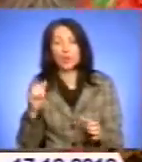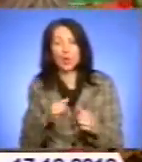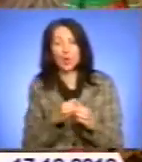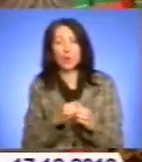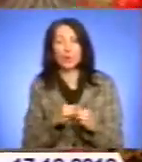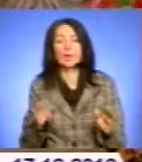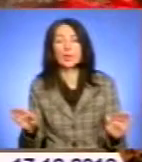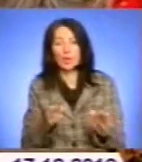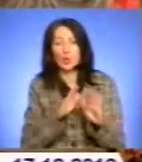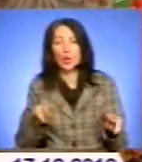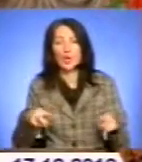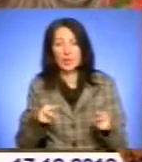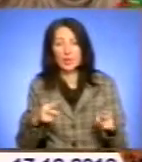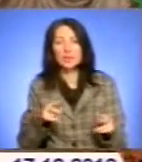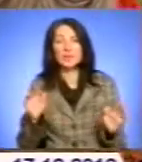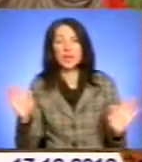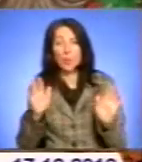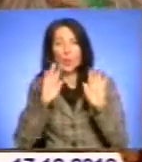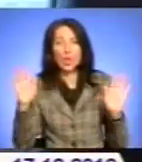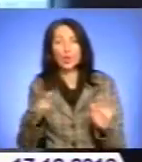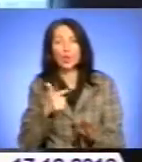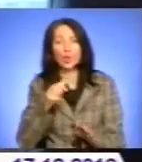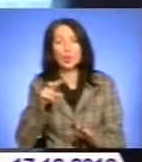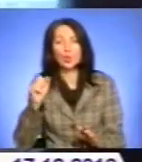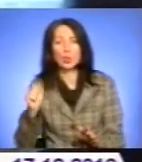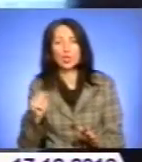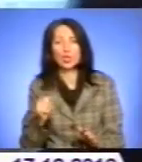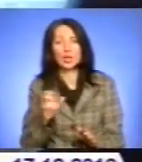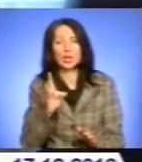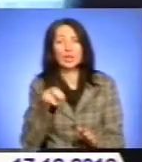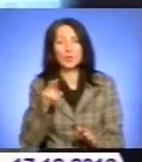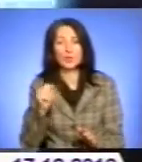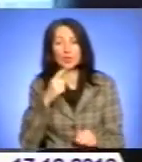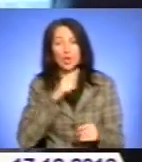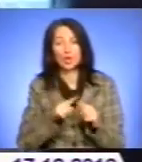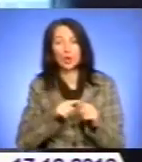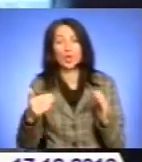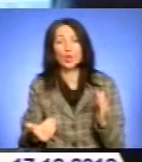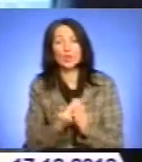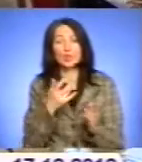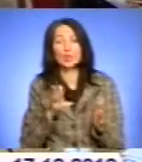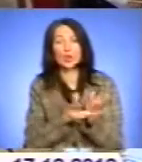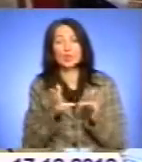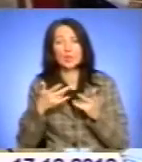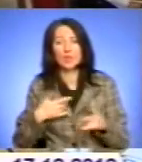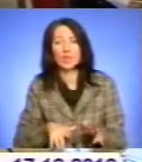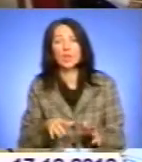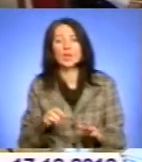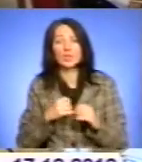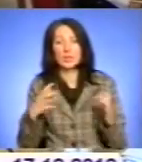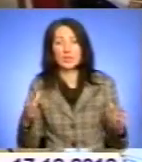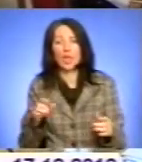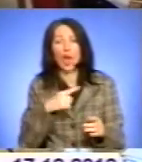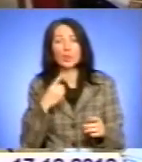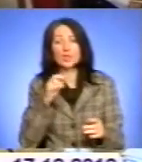пісні, мелодії гуцульщини, буковини, нацбруча. Незабаром новорічно-різдвяні свята. Обласна філармонія готує святкову